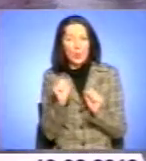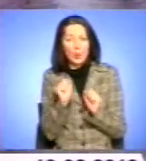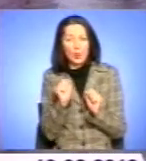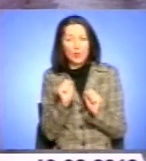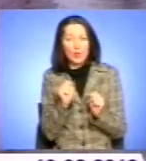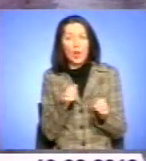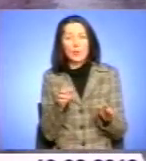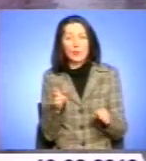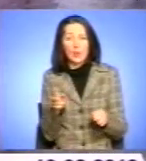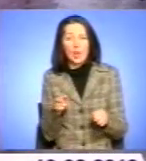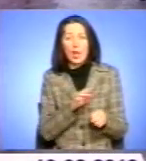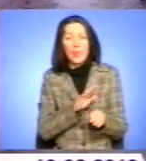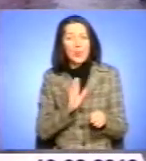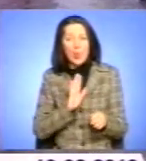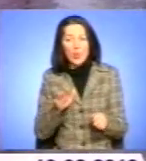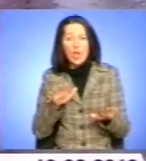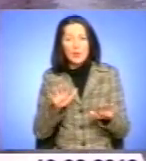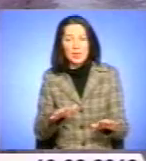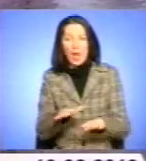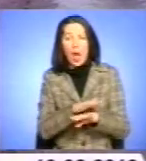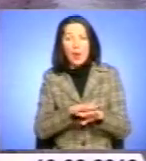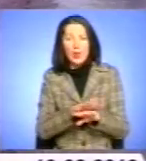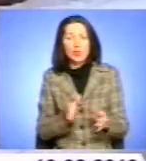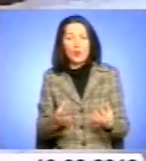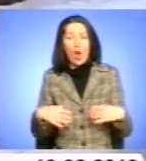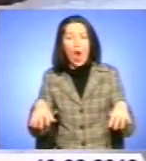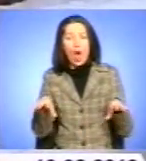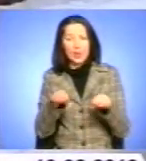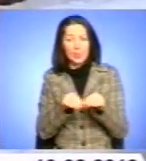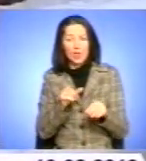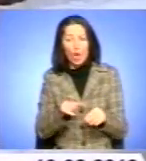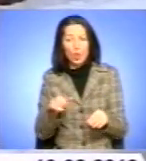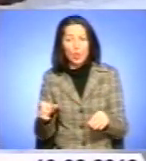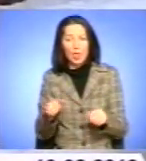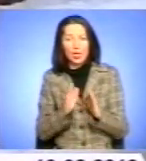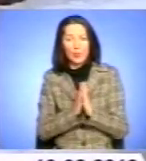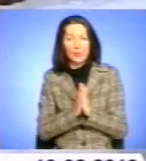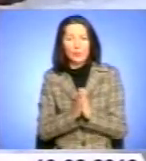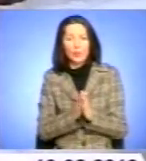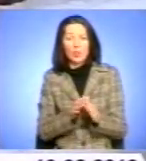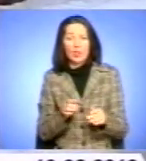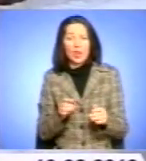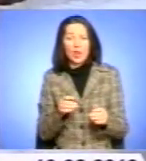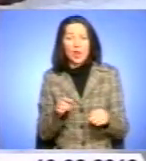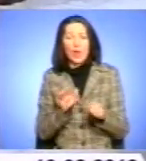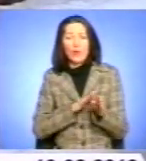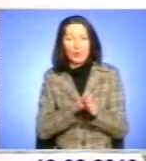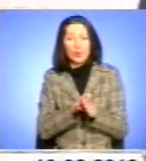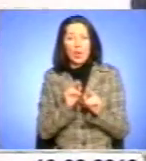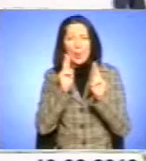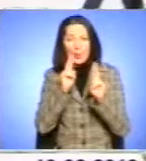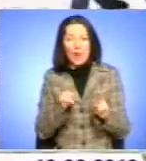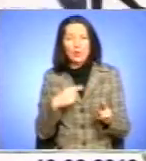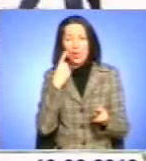а уникати місць масового скупчення людей. А ще просять не нехтувати правилами особистої гігієни, вживати